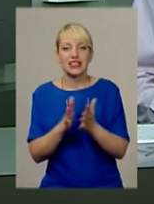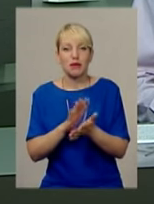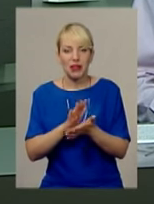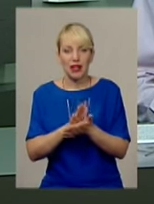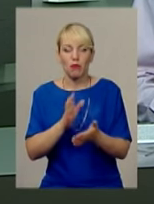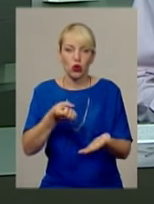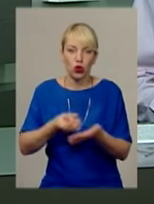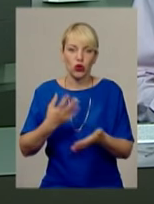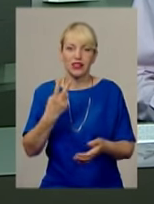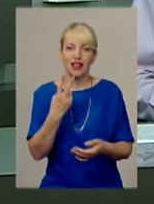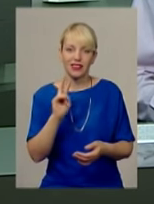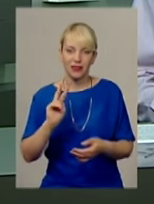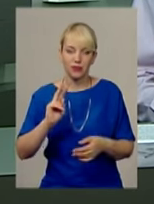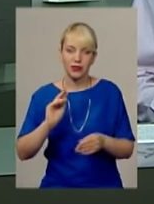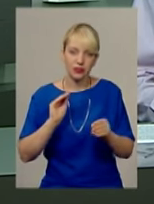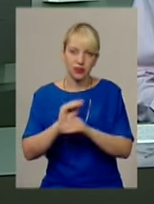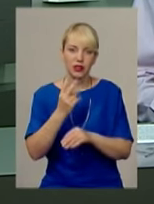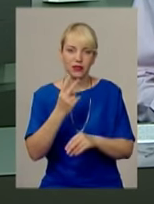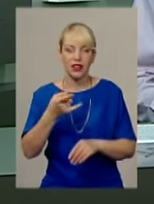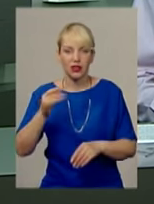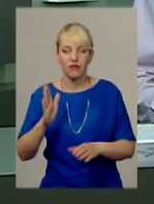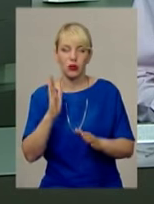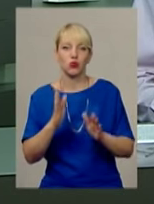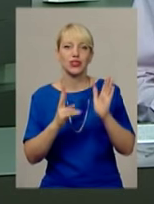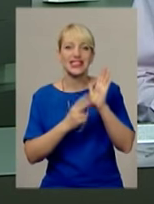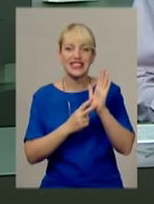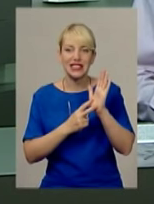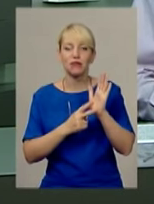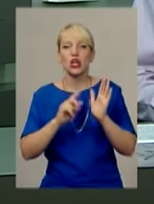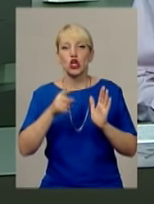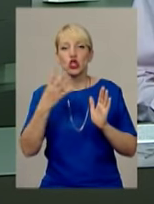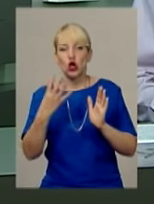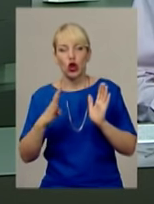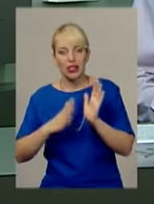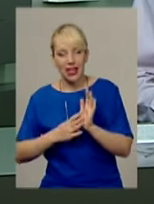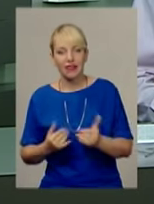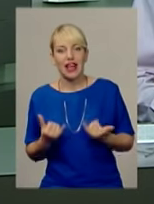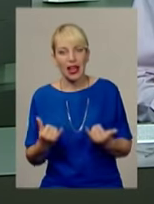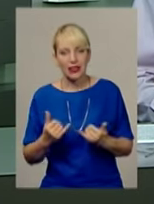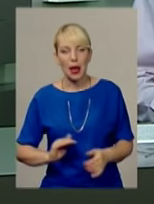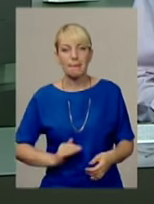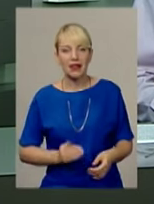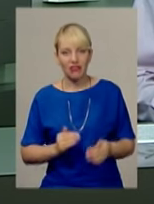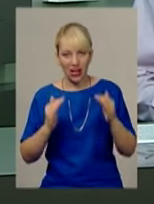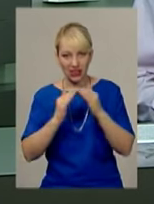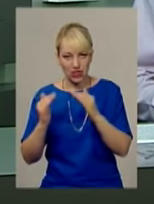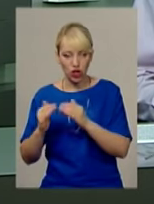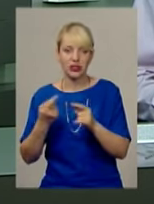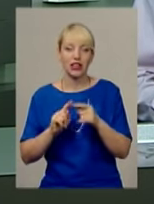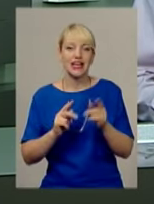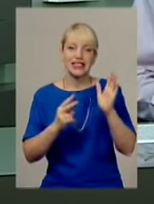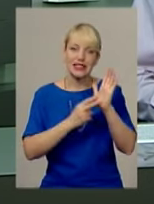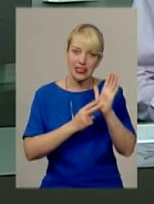трохи більше, ніж на 2 гривні і становитиме 7 гривень 49 копійок. Для жителів приватного сектора тариф майже такий самий